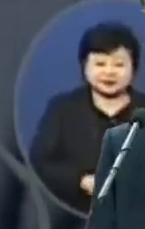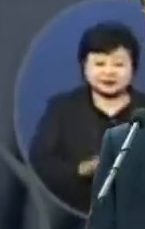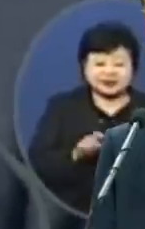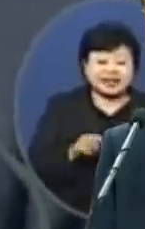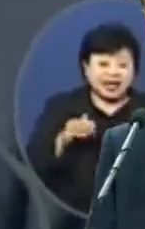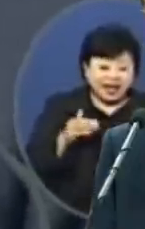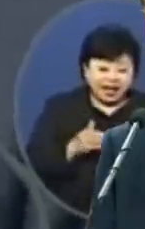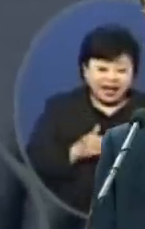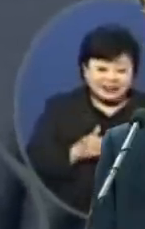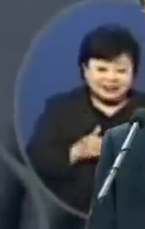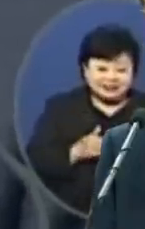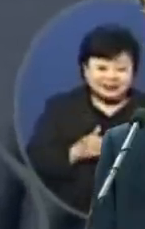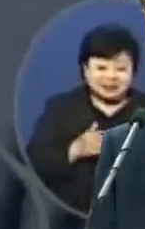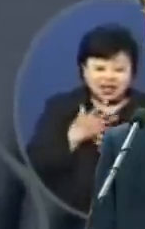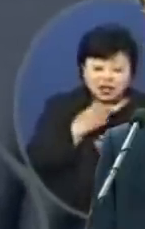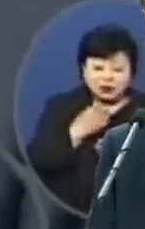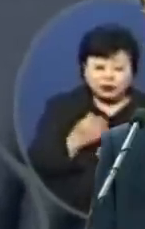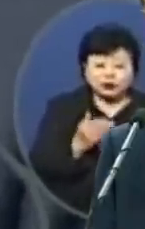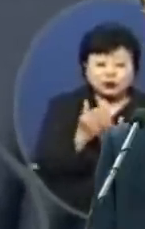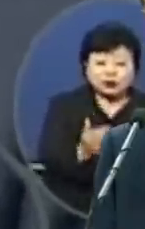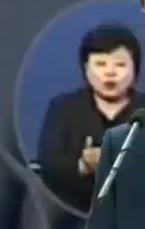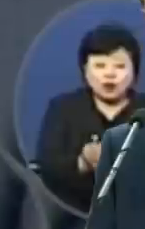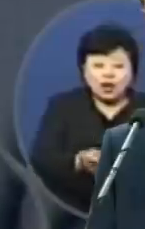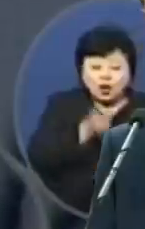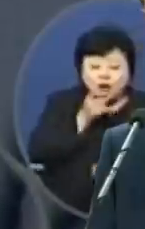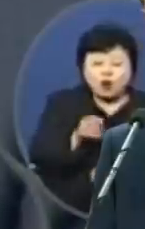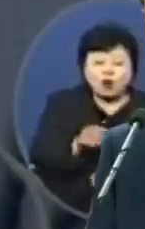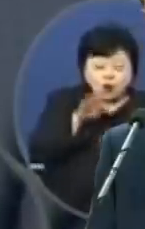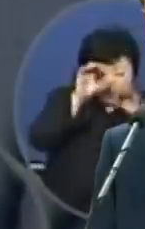그때까지는 여러분 노아가 홍수가 지어